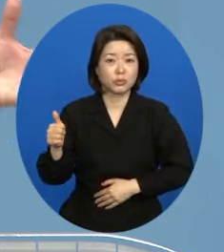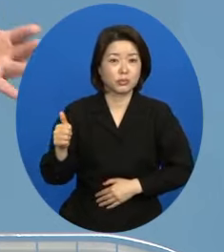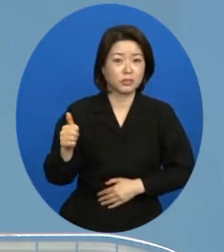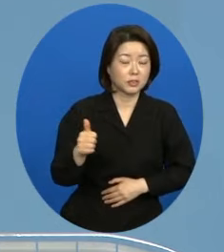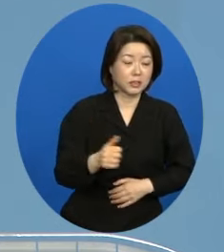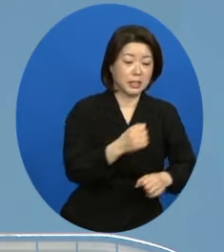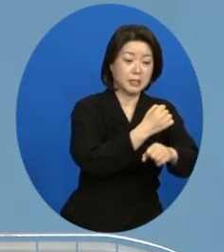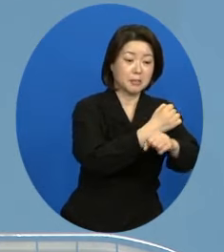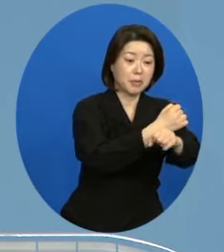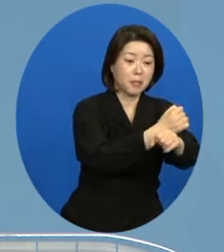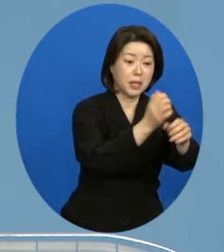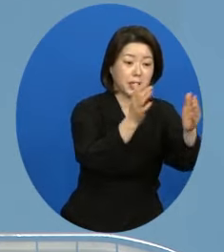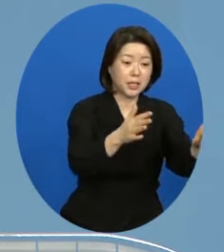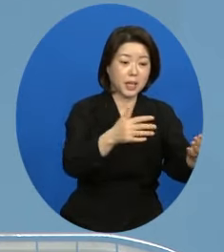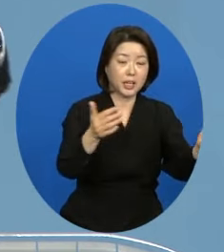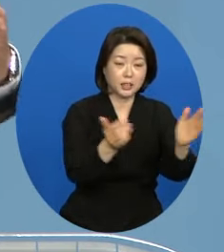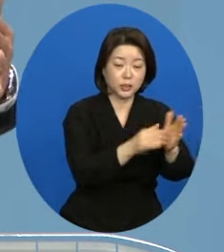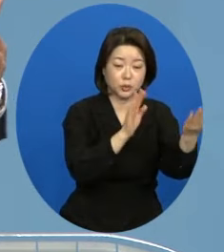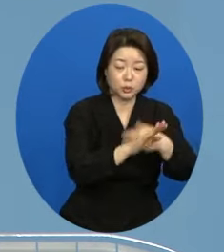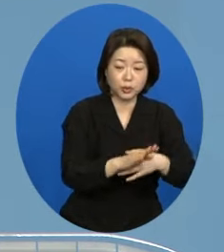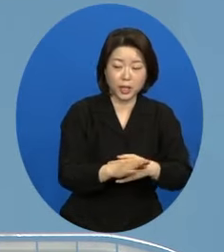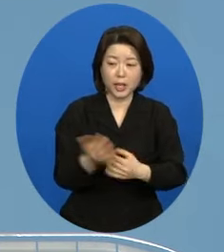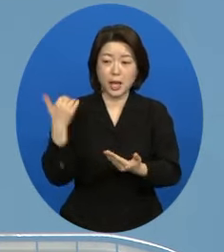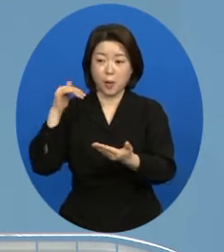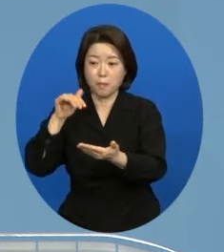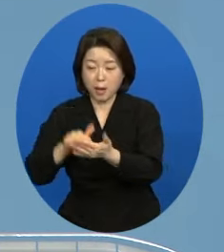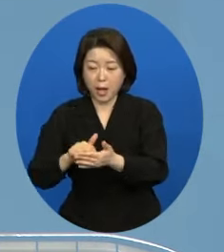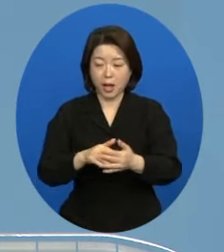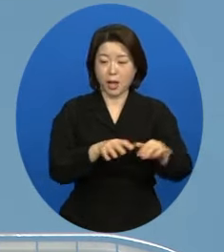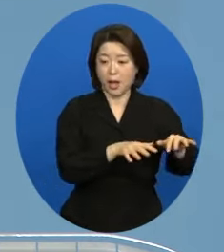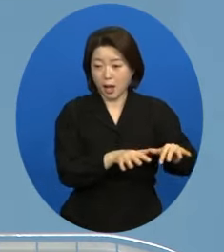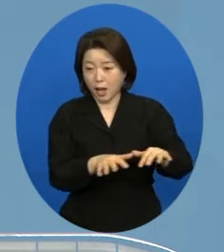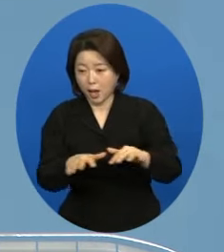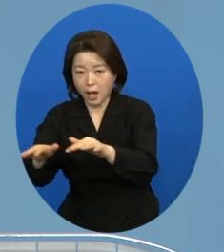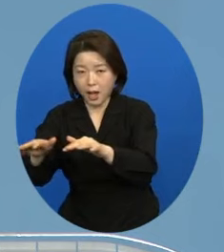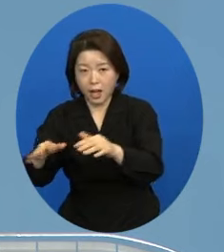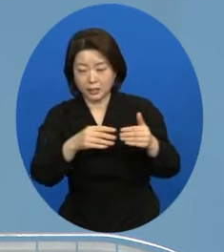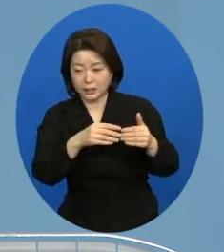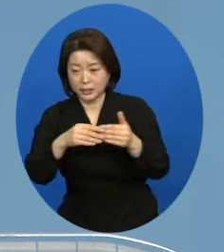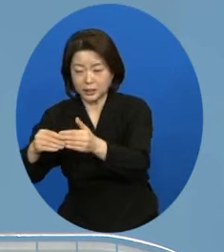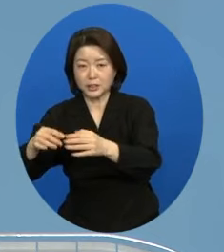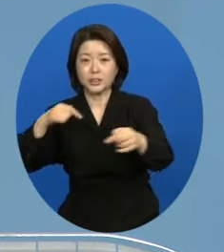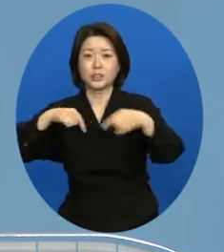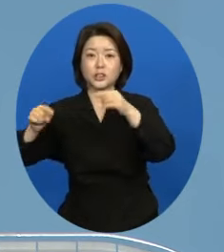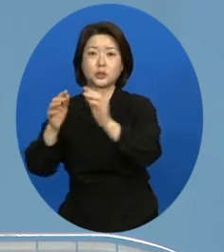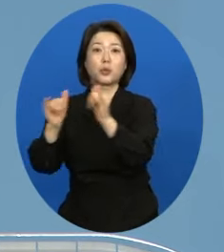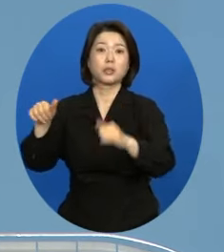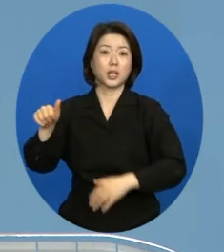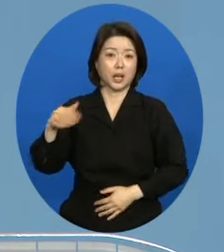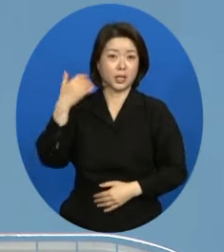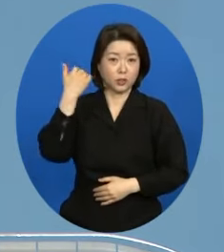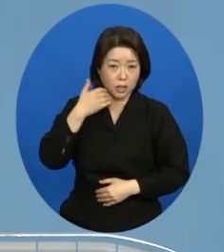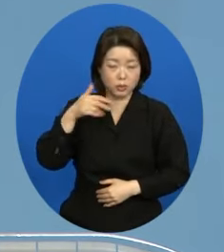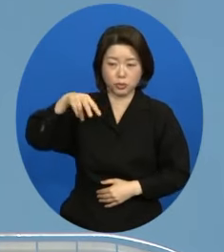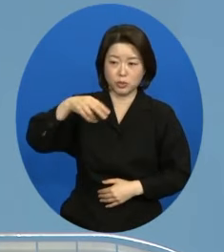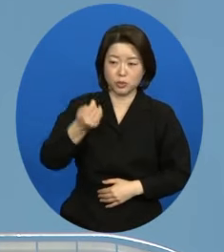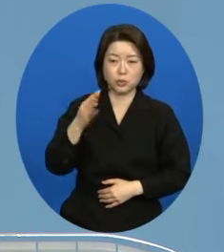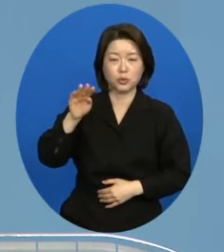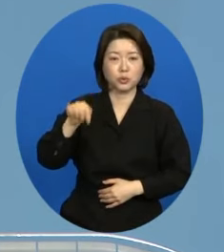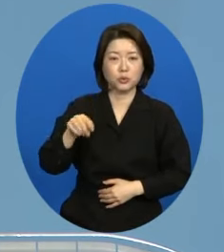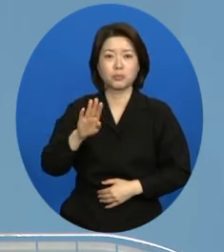귀환을 할 때 1차 그 백성들을 다 이끌고 왔던 지도자 그 사람이 스룹